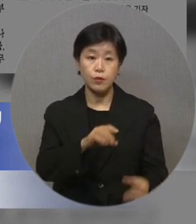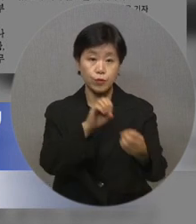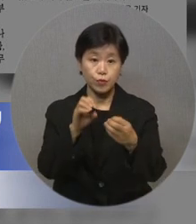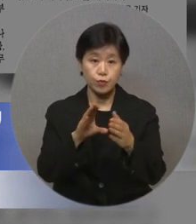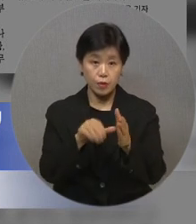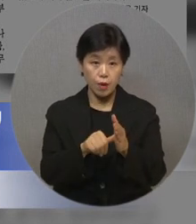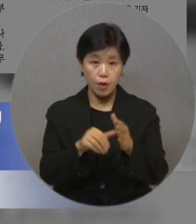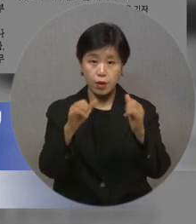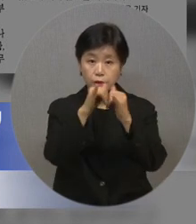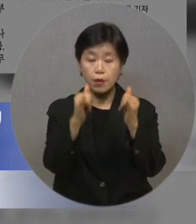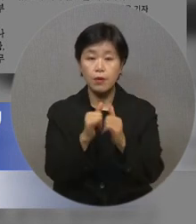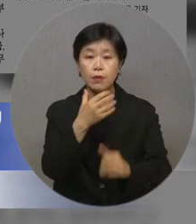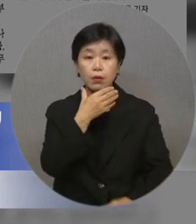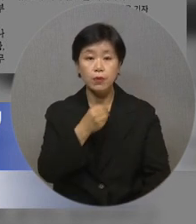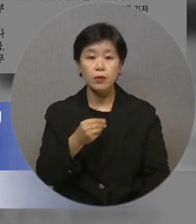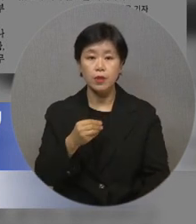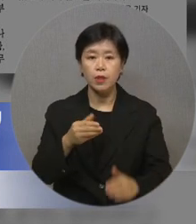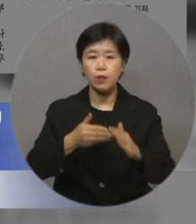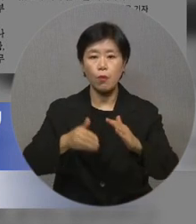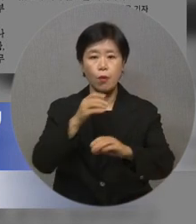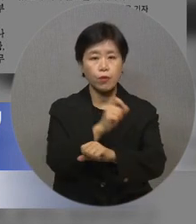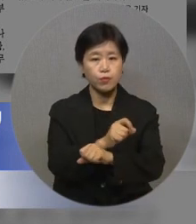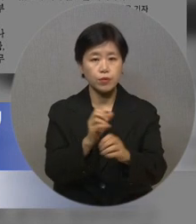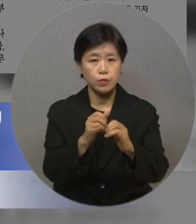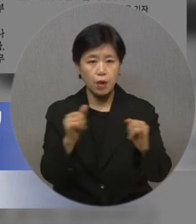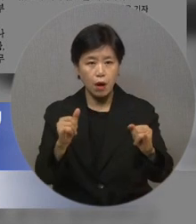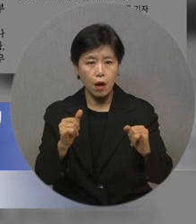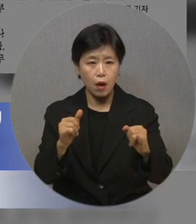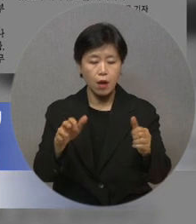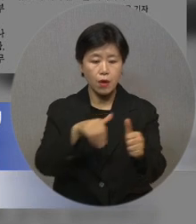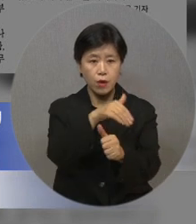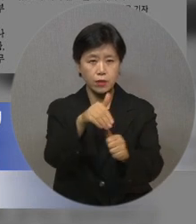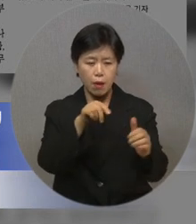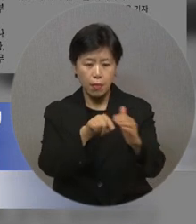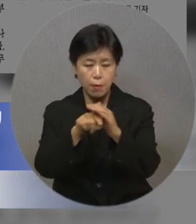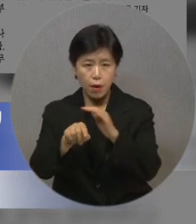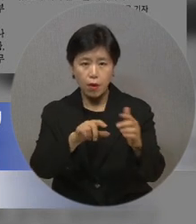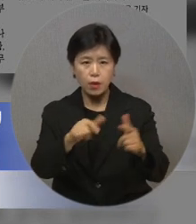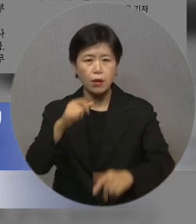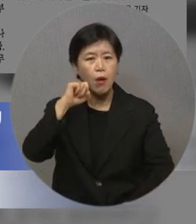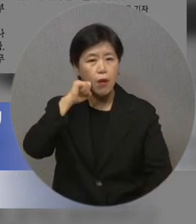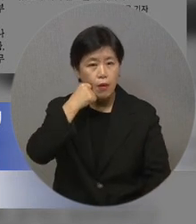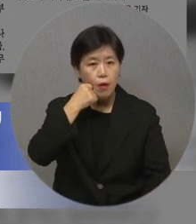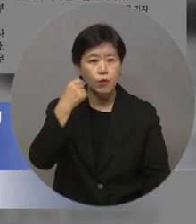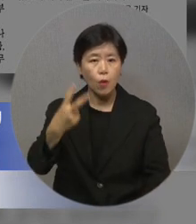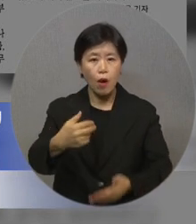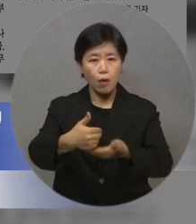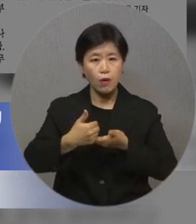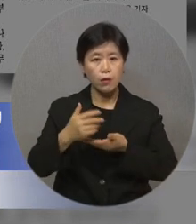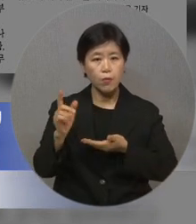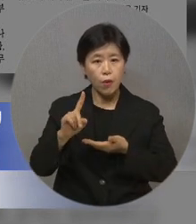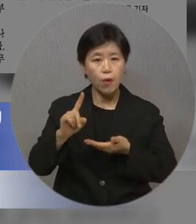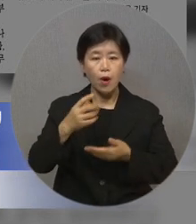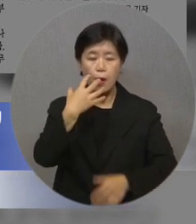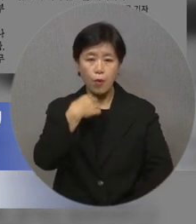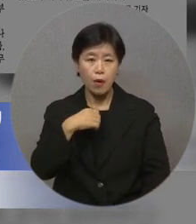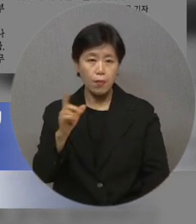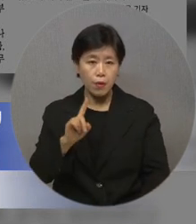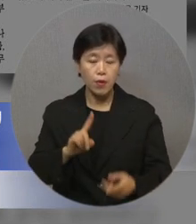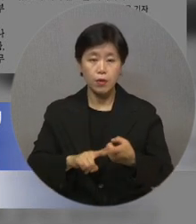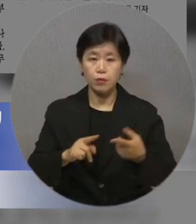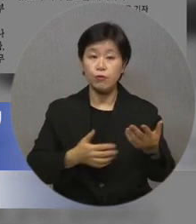사회복지 공무원들이 겪는 일선 복지 현장의 어려움과 건 이상 보람된 점 등을 나누는 시간도